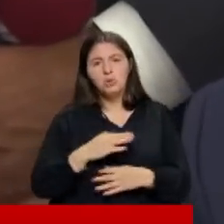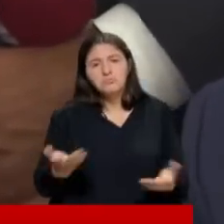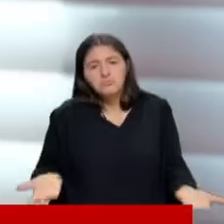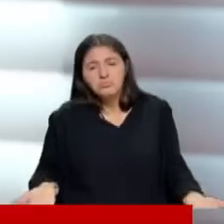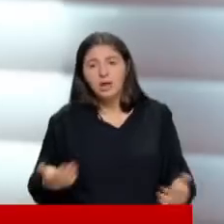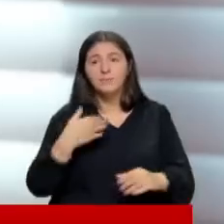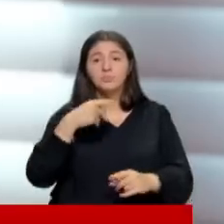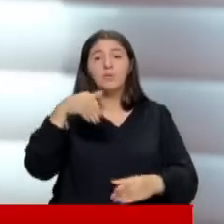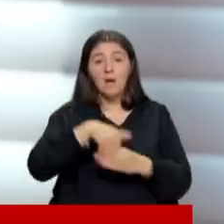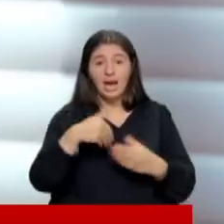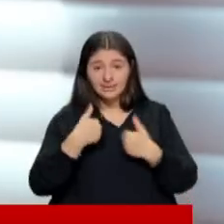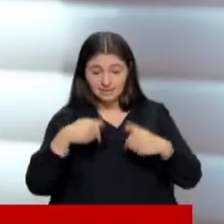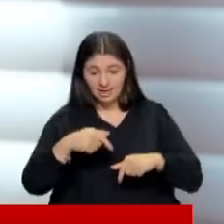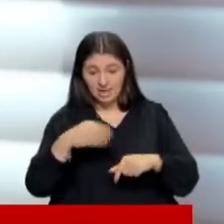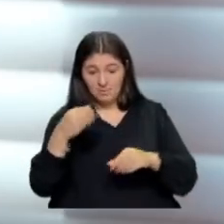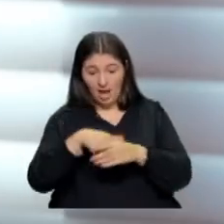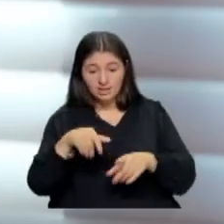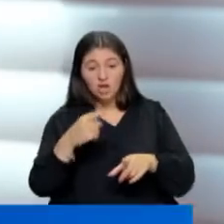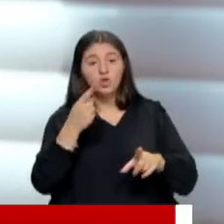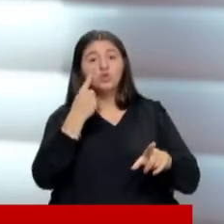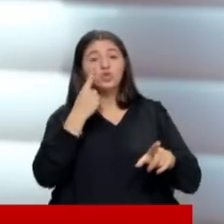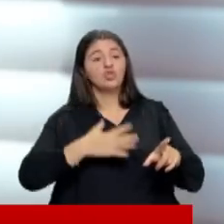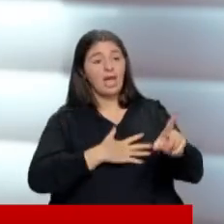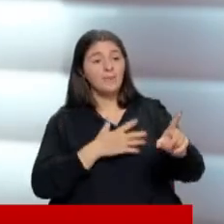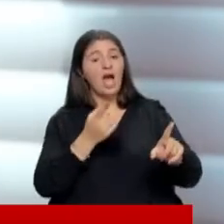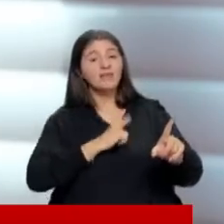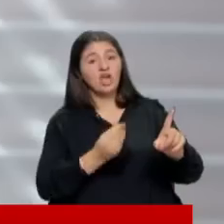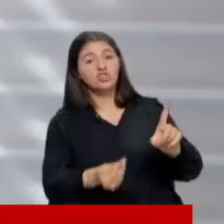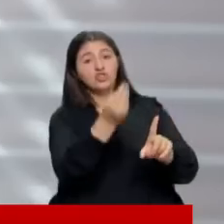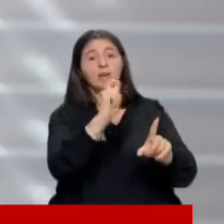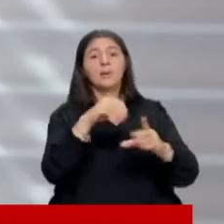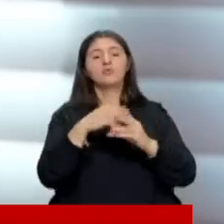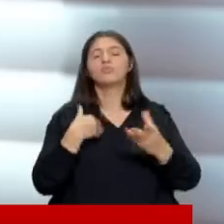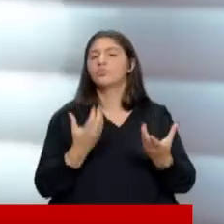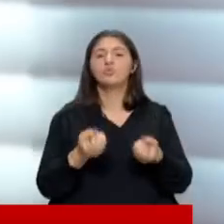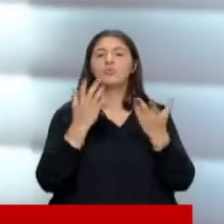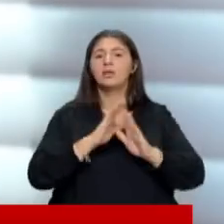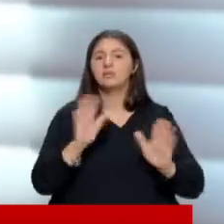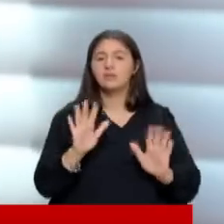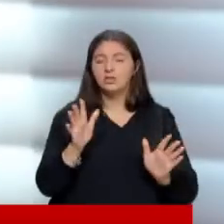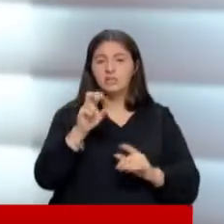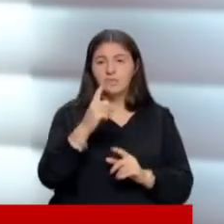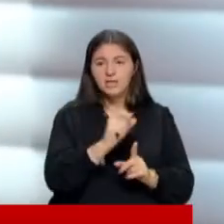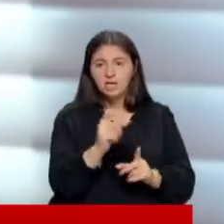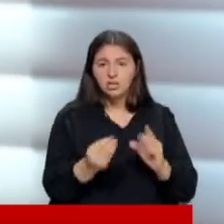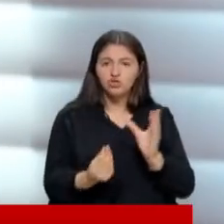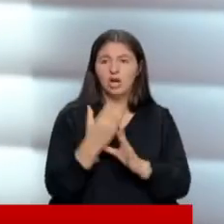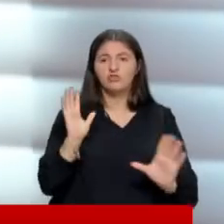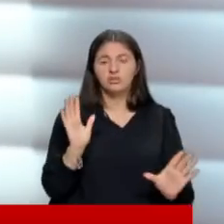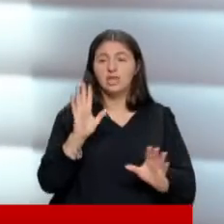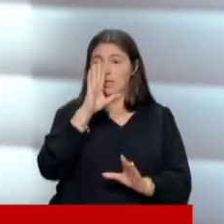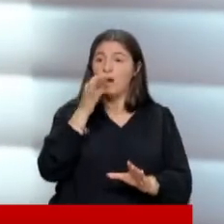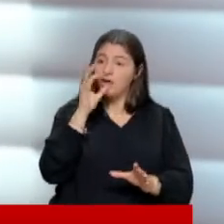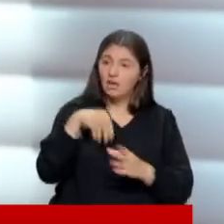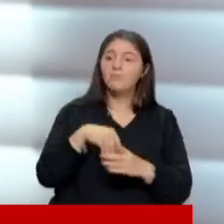karşılayacağız bize Biz Bu partiyi Cumhuriyet Halk Partisi'nin adaylarını seçtirmek için kurulamak bitti 81 ilde çıkaracağı